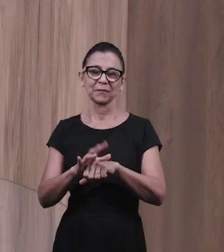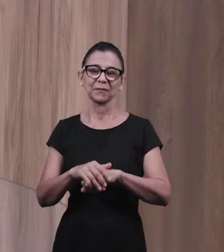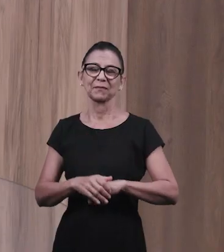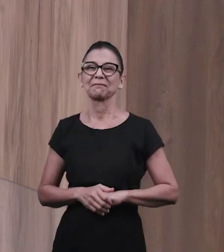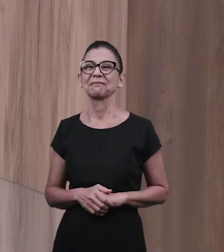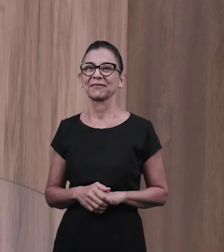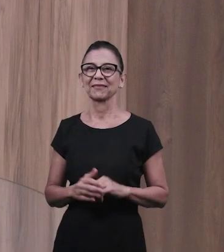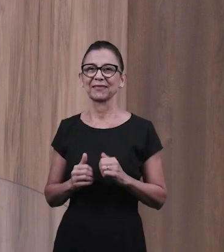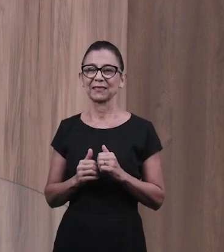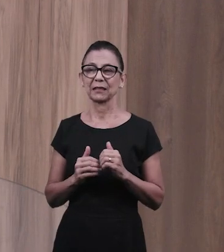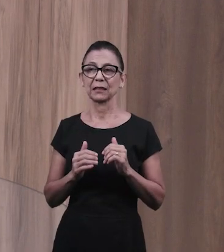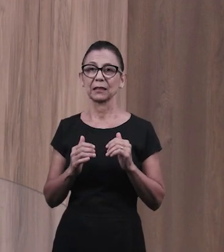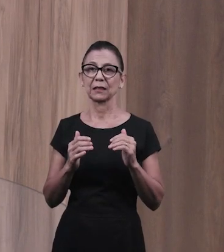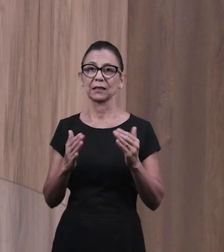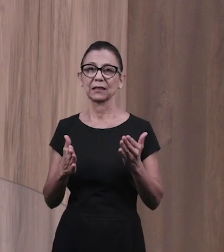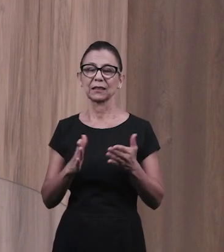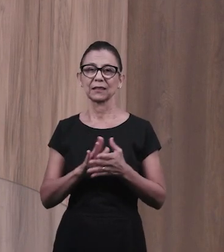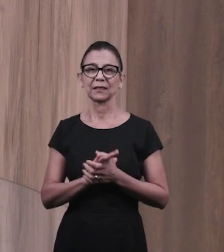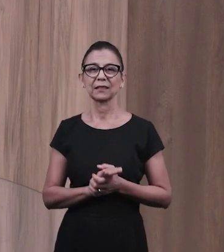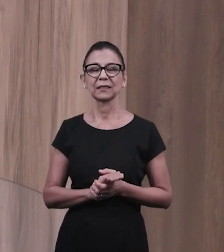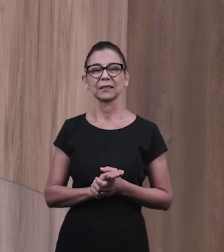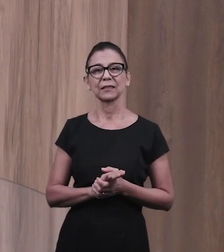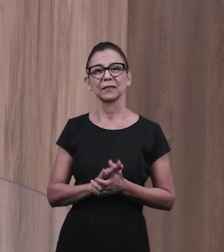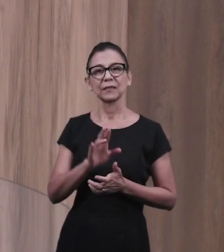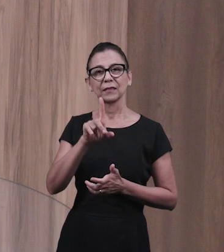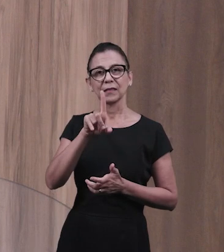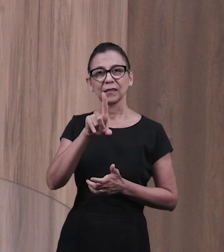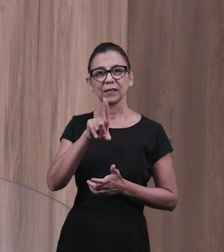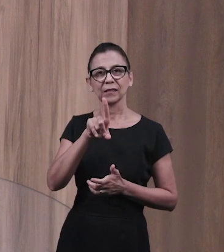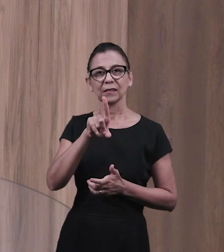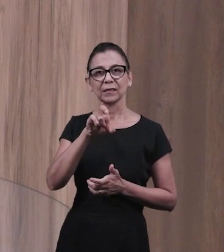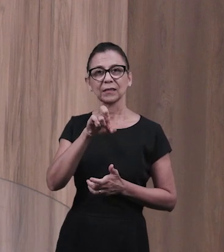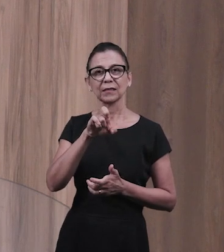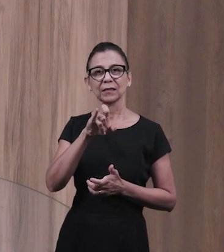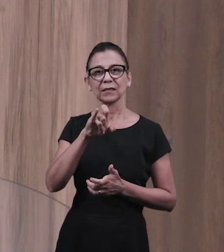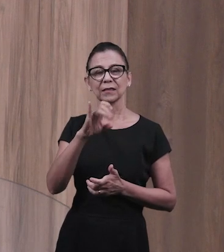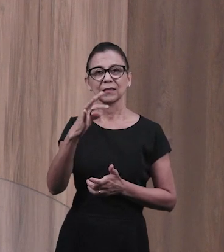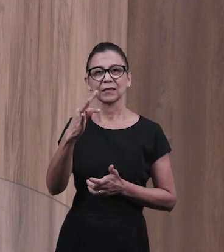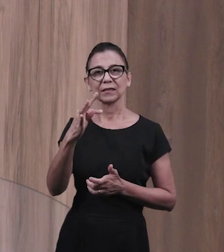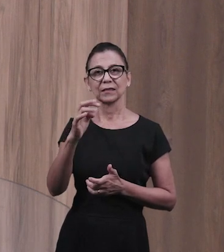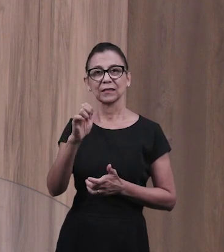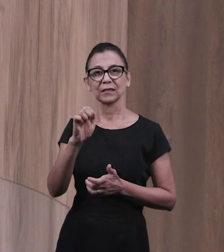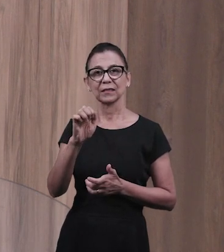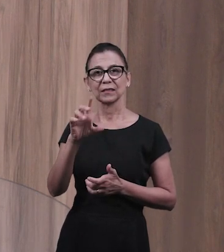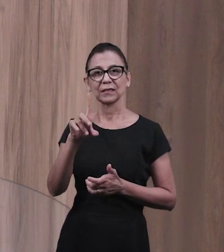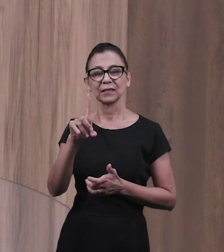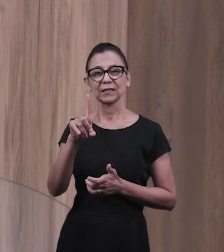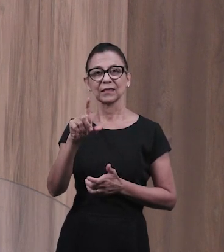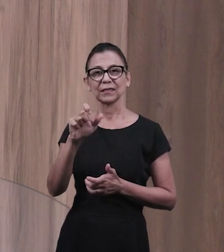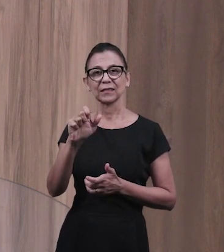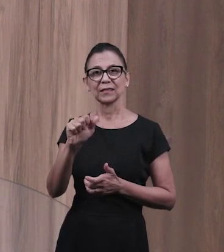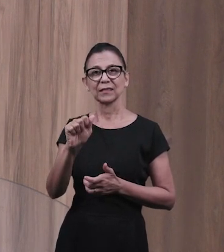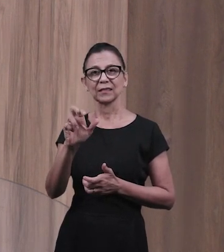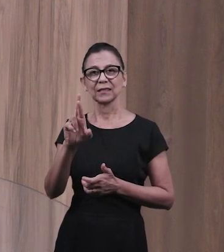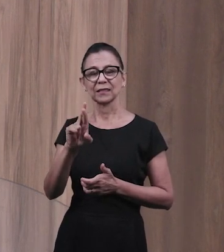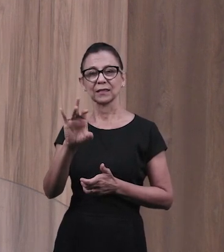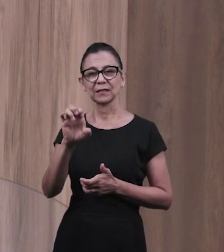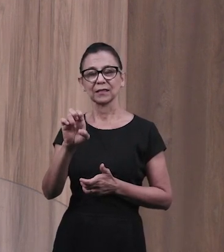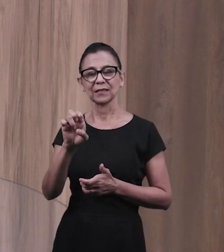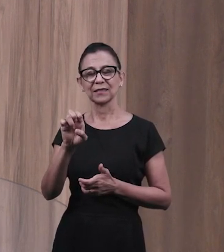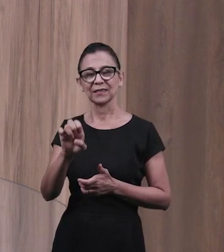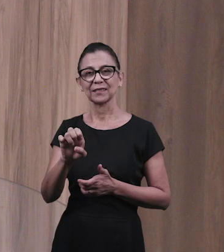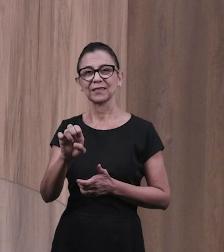nous allons commencer. Deitada na relva. Maintenant, la